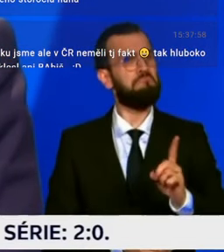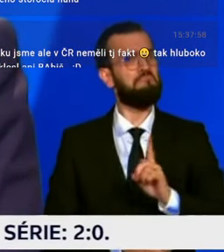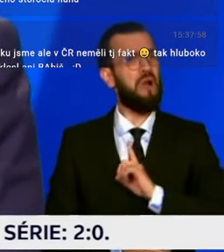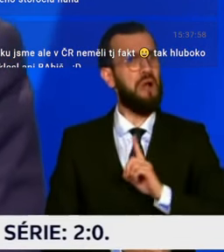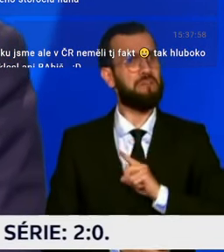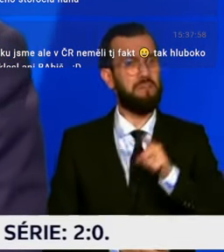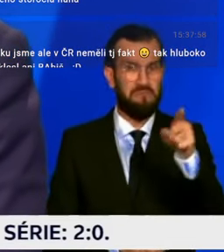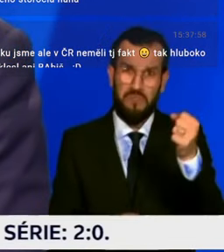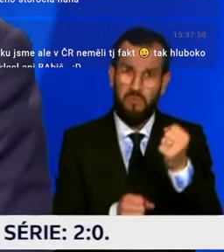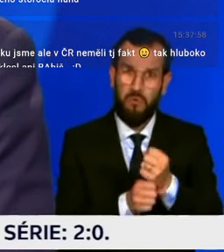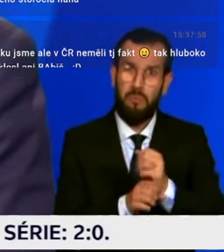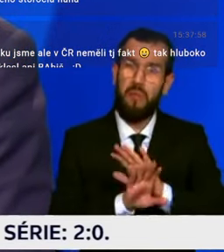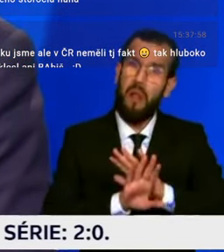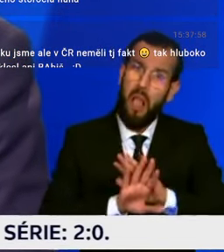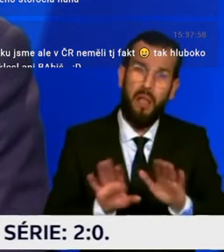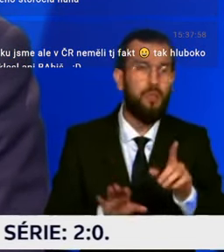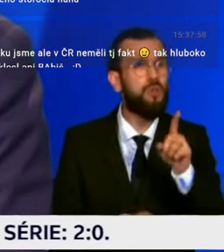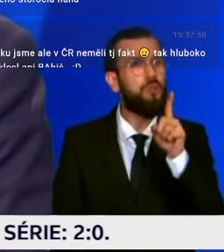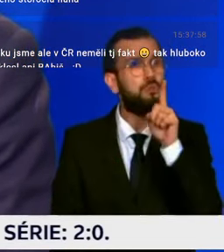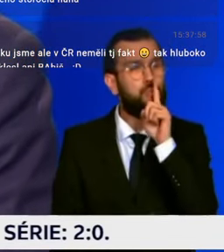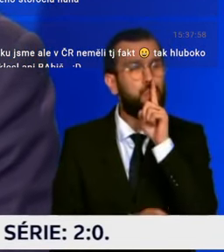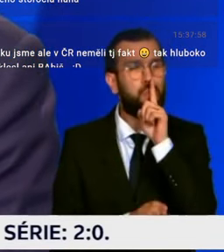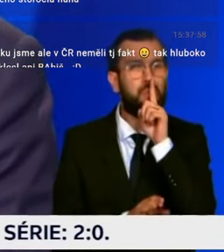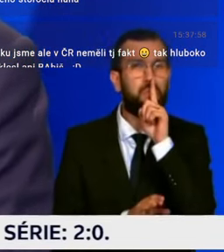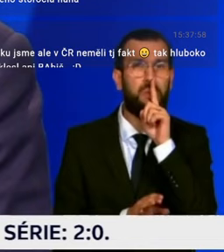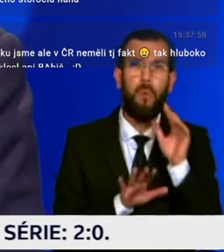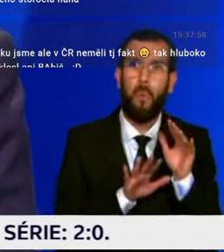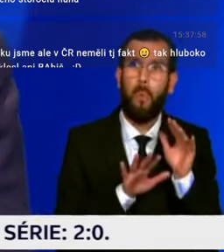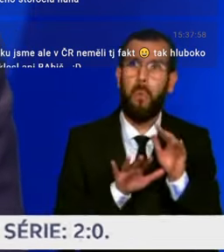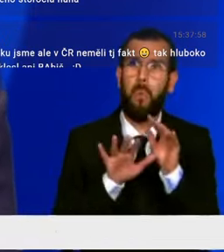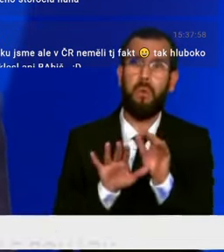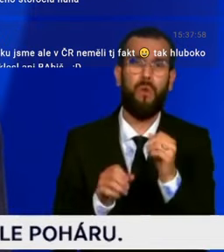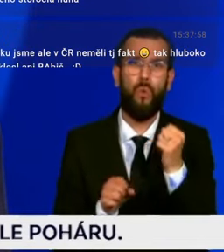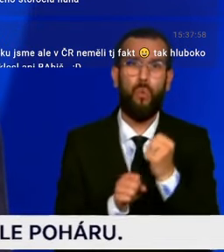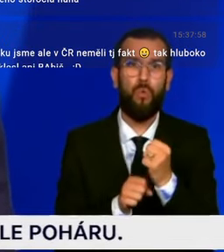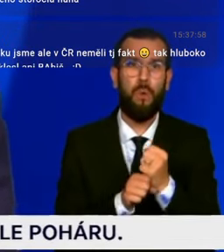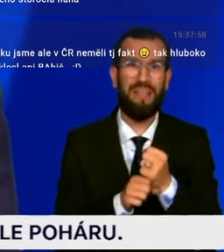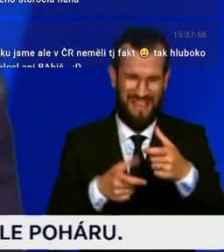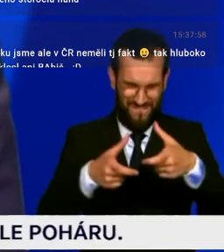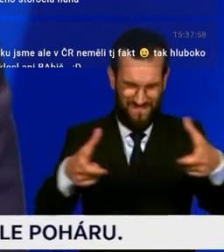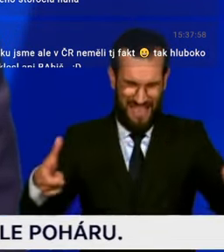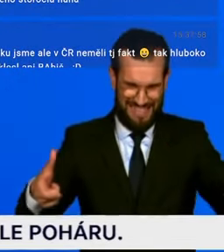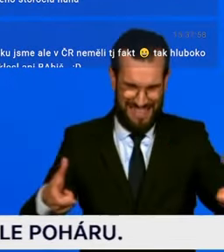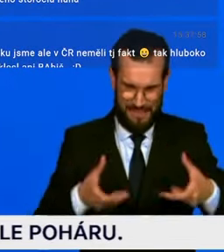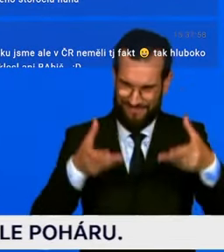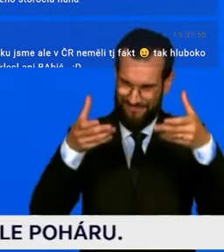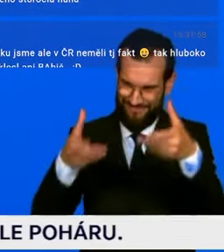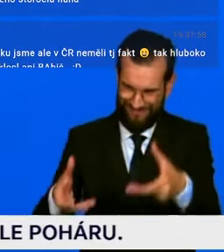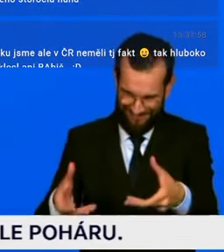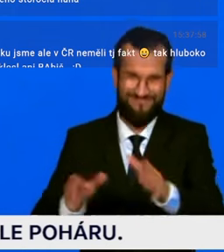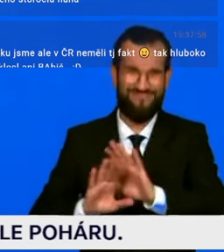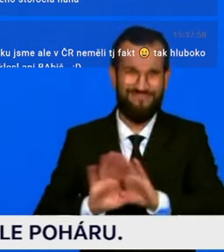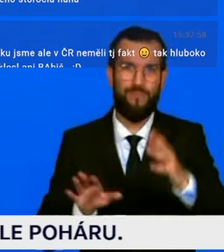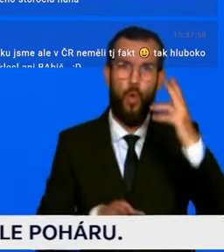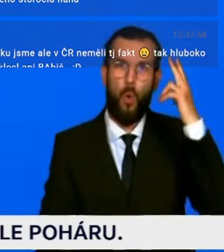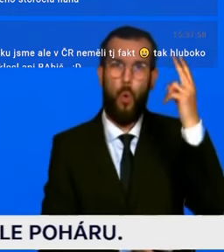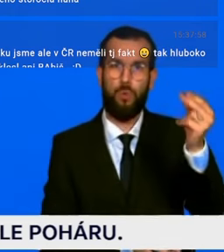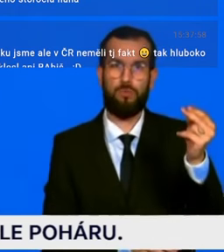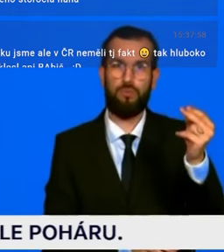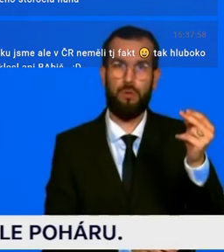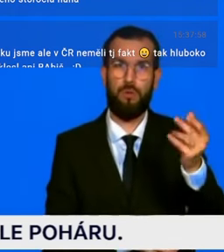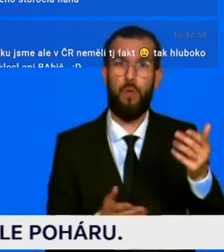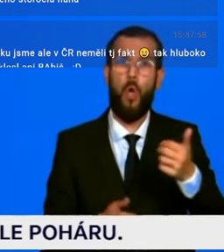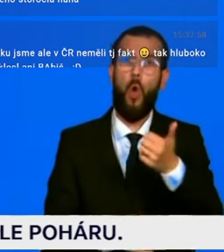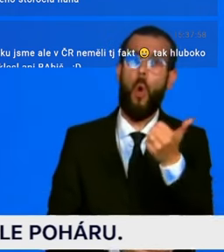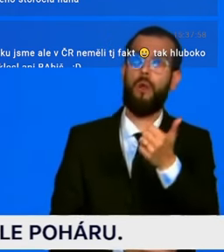krajiny mohli v tichosti zo strachu pred vlastným obyvateľstvom položiť vence potom odísť a obyvateľov o 1:00